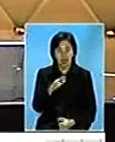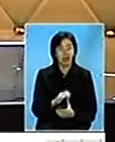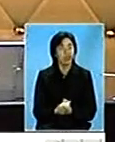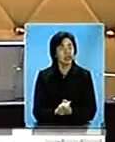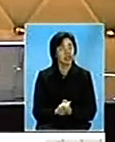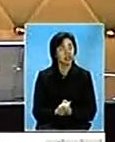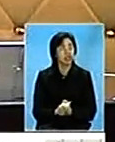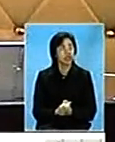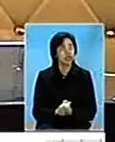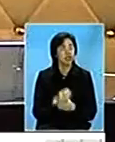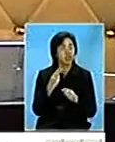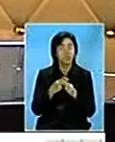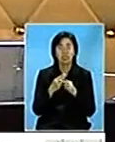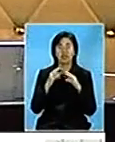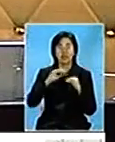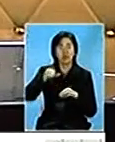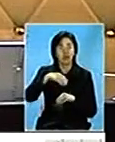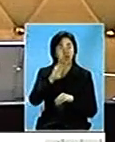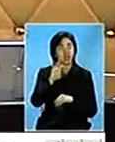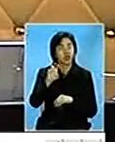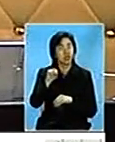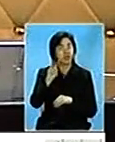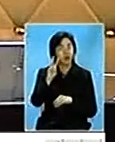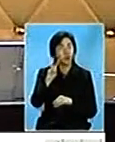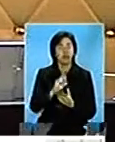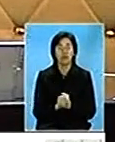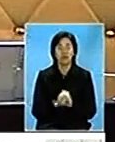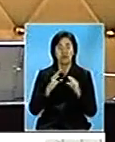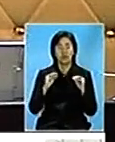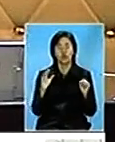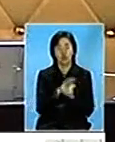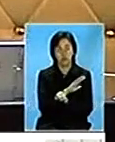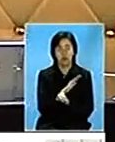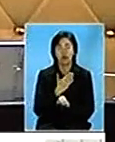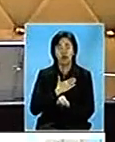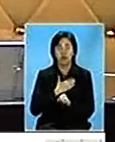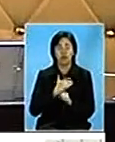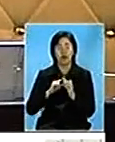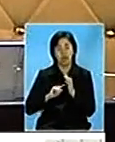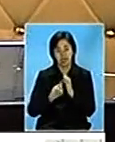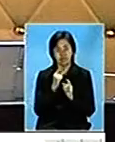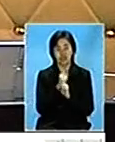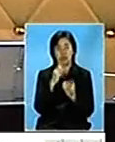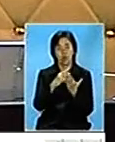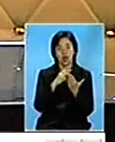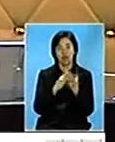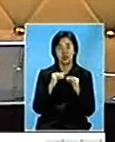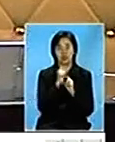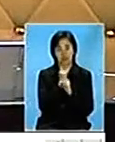มีผู้ลงชื่อประชุม436ท่านครบองค์ประชุมผมข ขอดำเนินการตามระเบียบวาระน